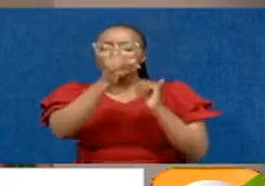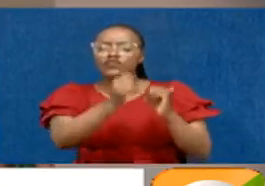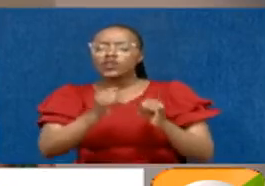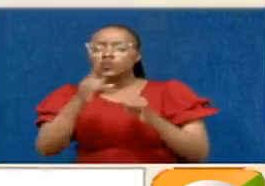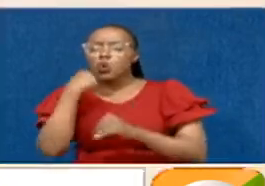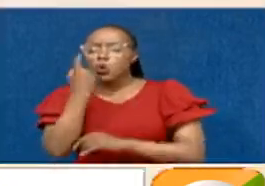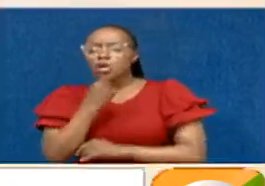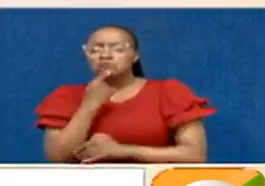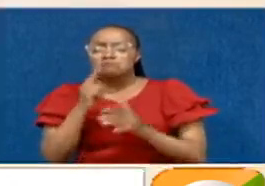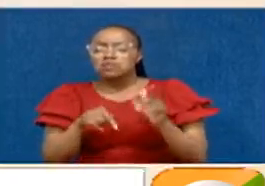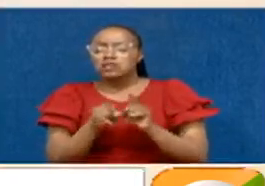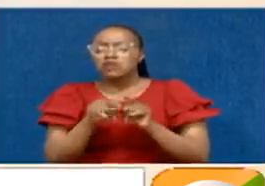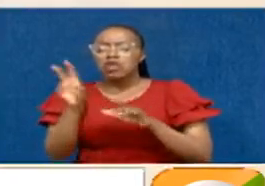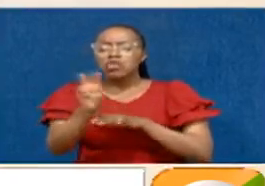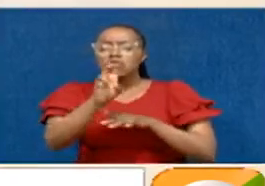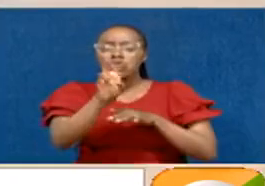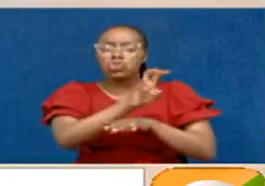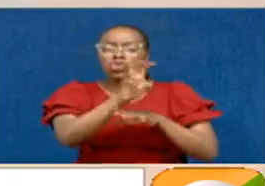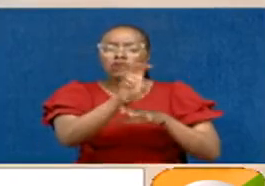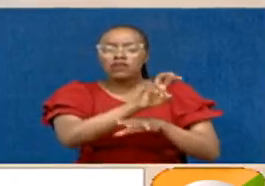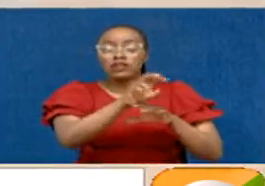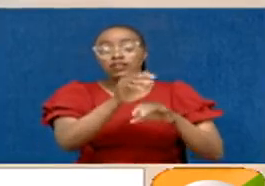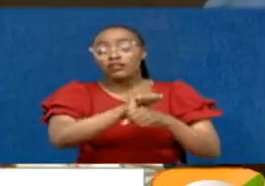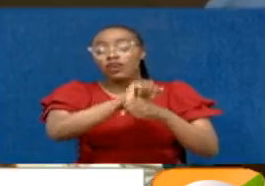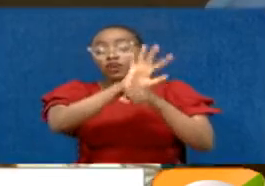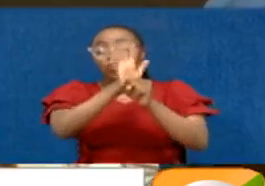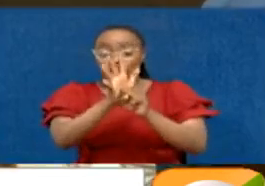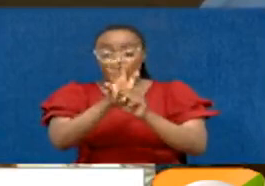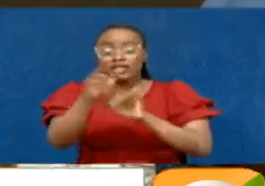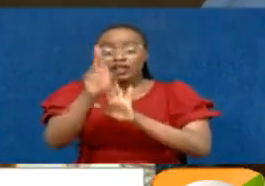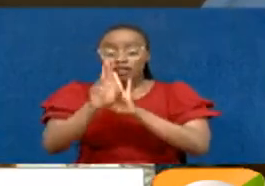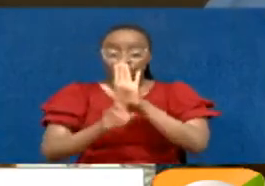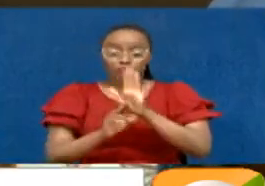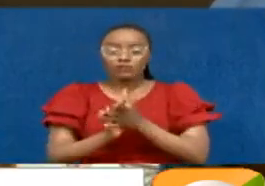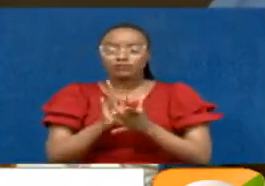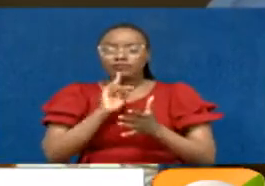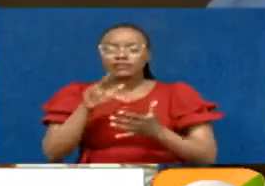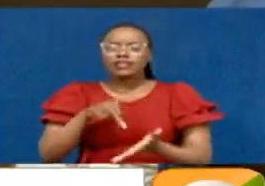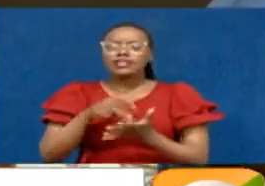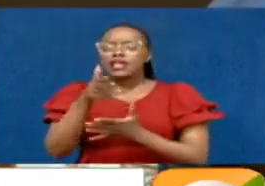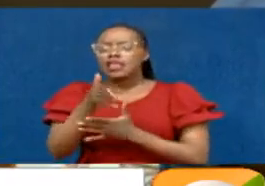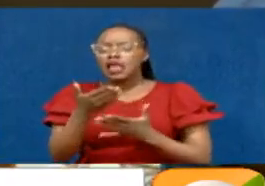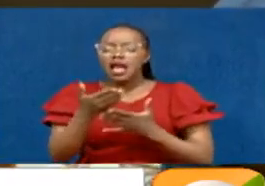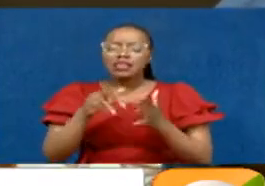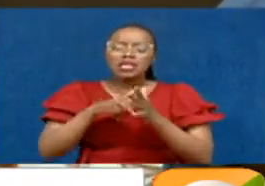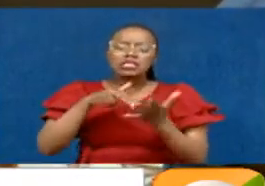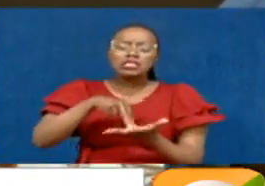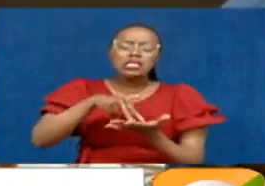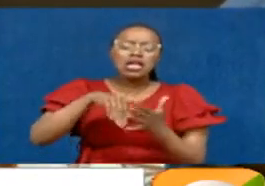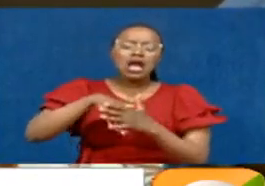individuals who are said to have been patrolling to enforce COVID-19 regulations. Walisema wakasimama kidogo hapa